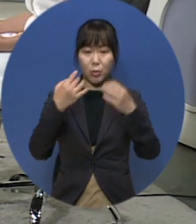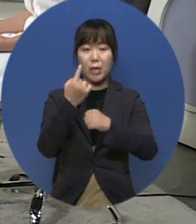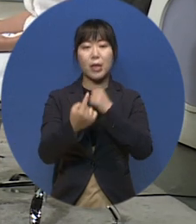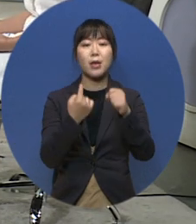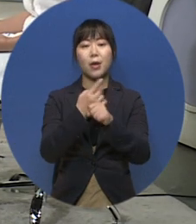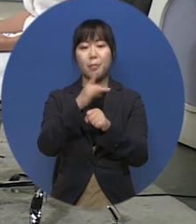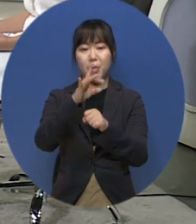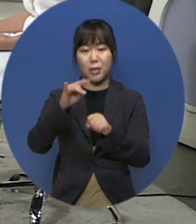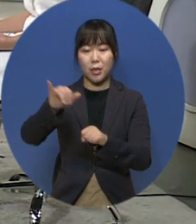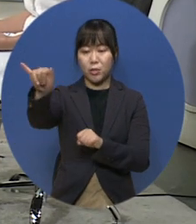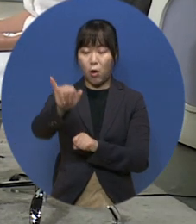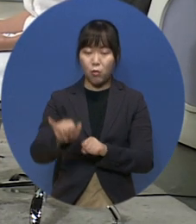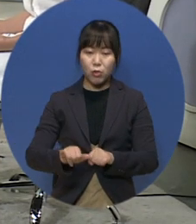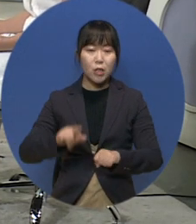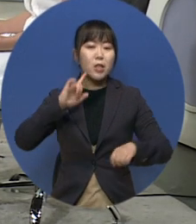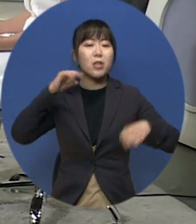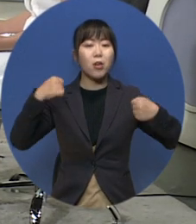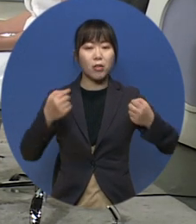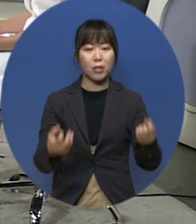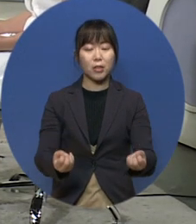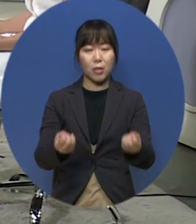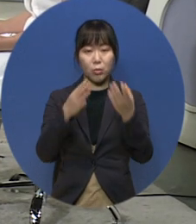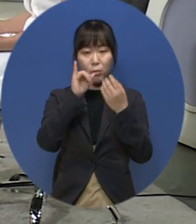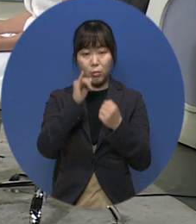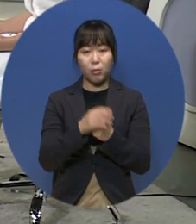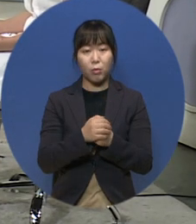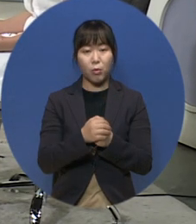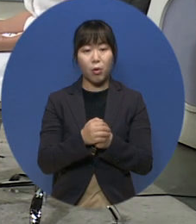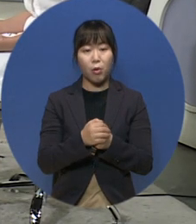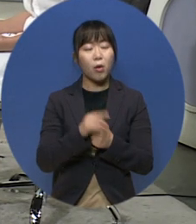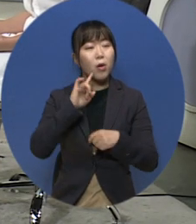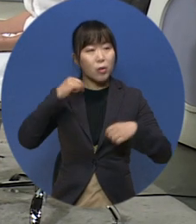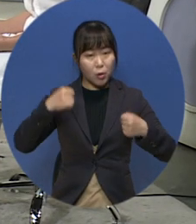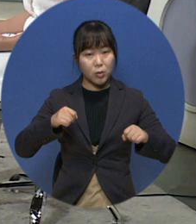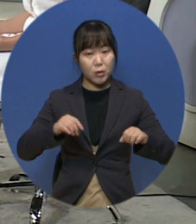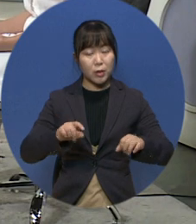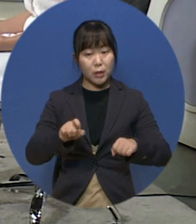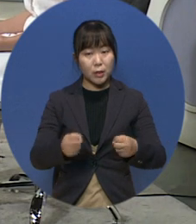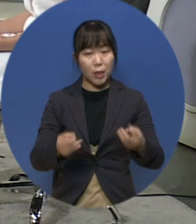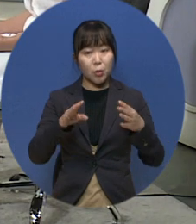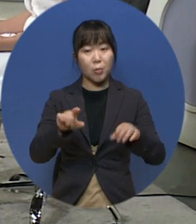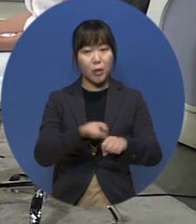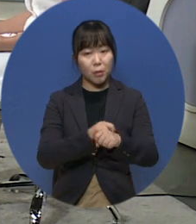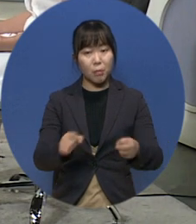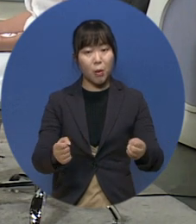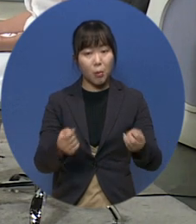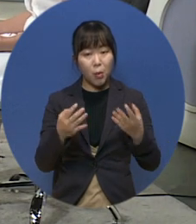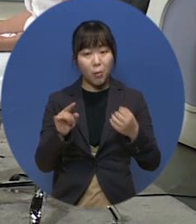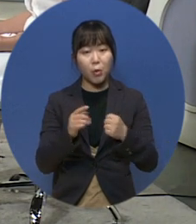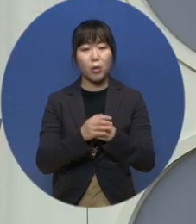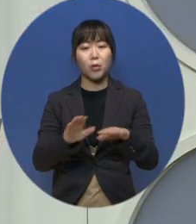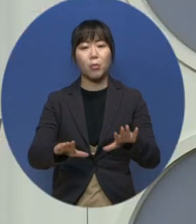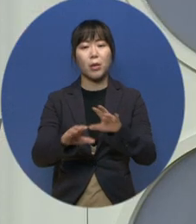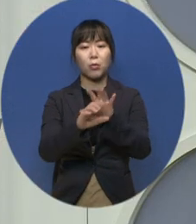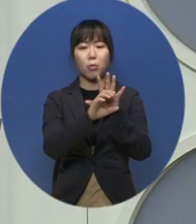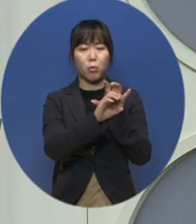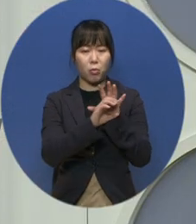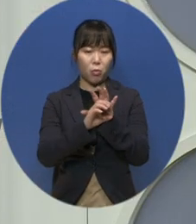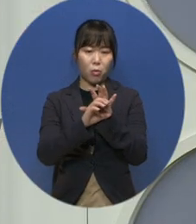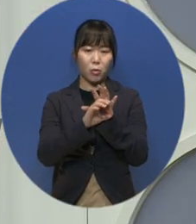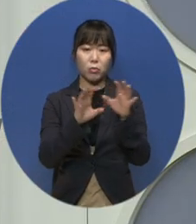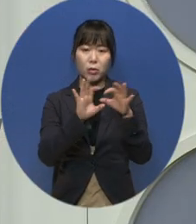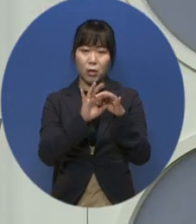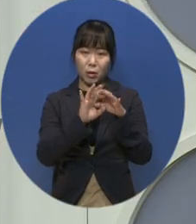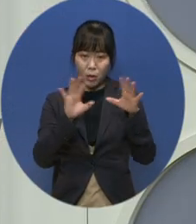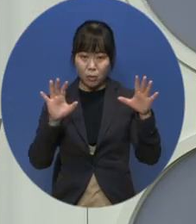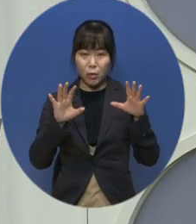하는 전국 연극제. 네. 아 연극제도. 네 연극제도 특별히 하고. 네 연극제도 코로나에 관계 없이